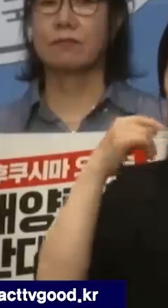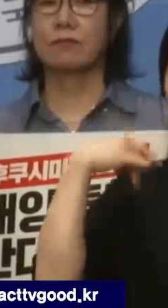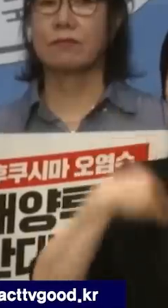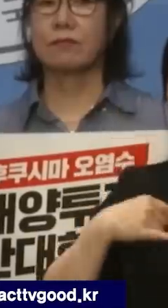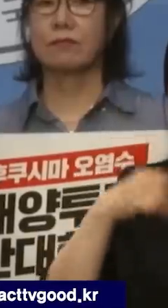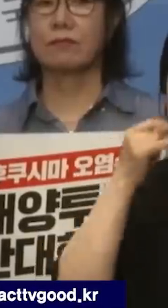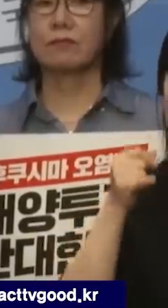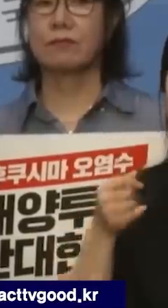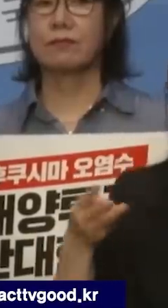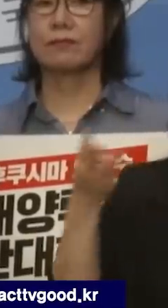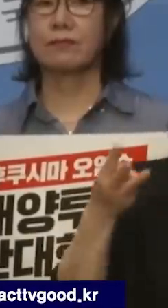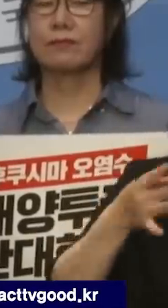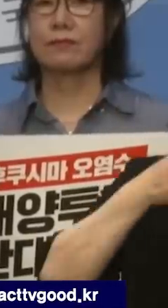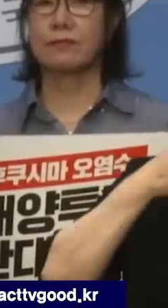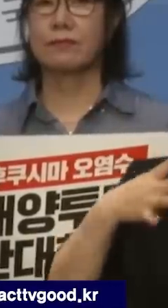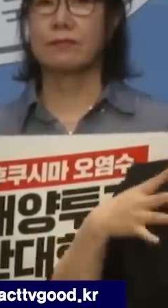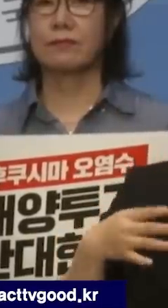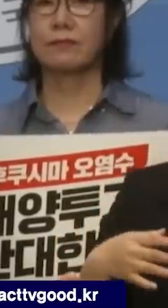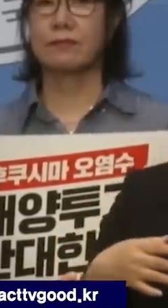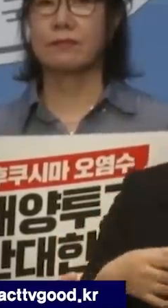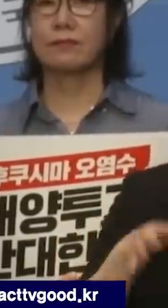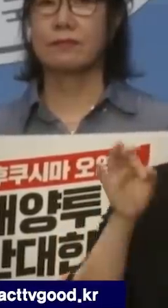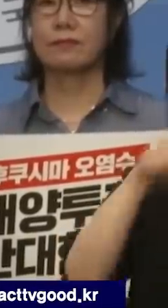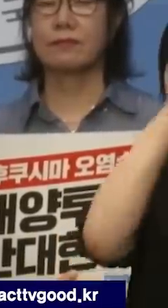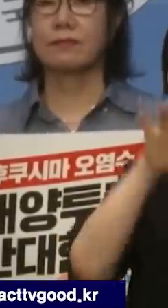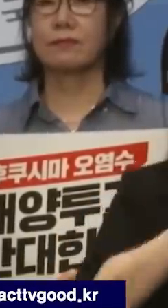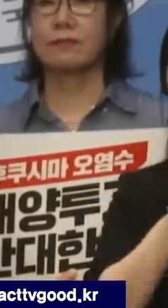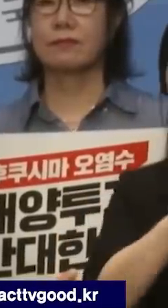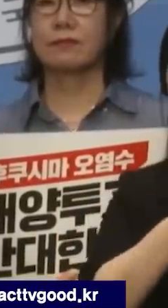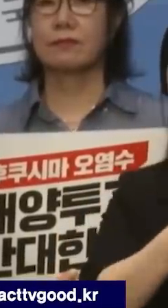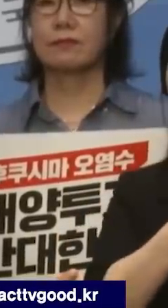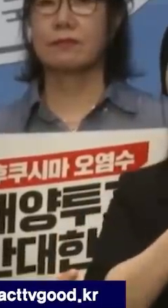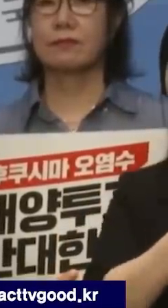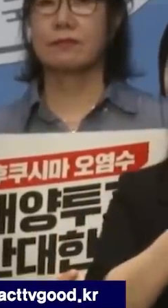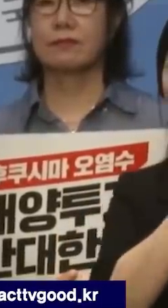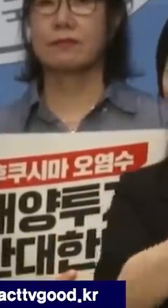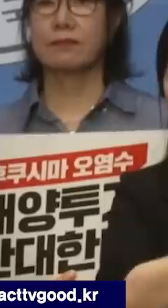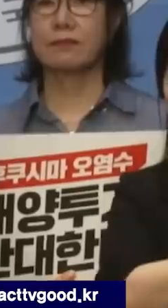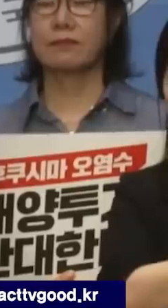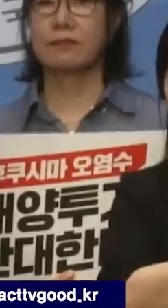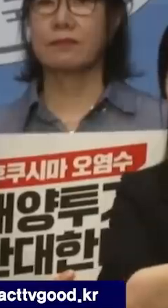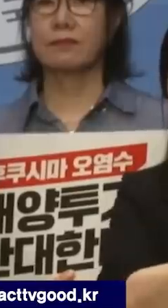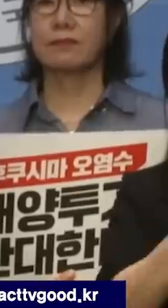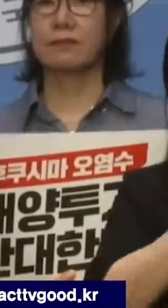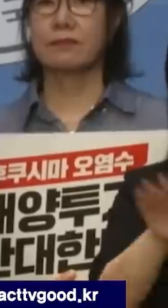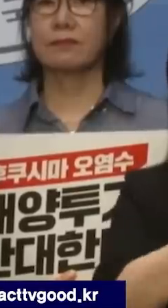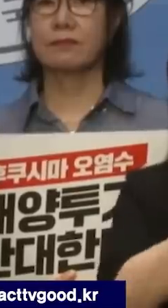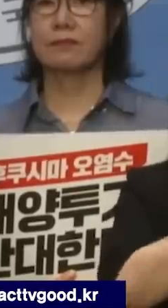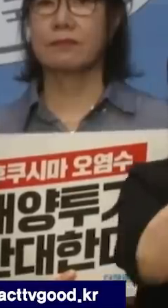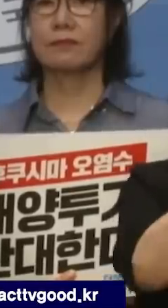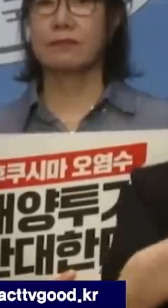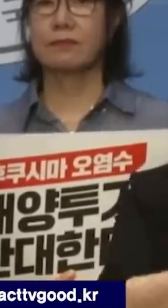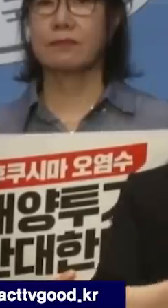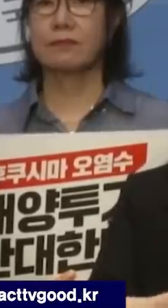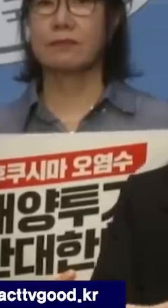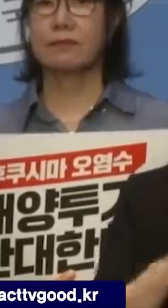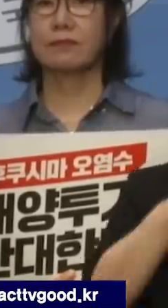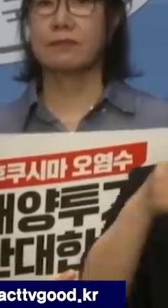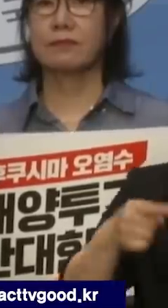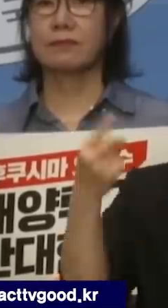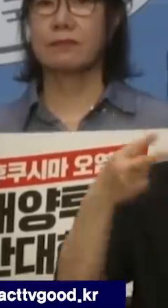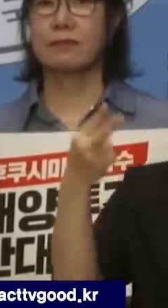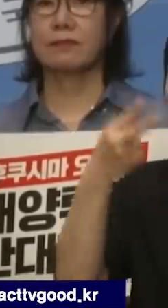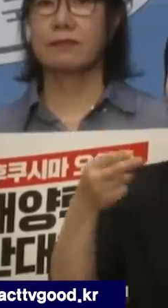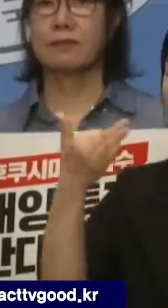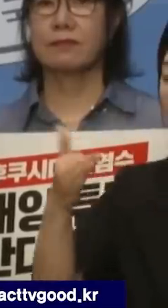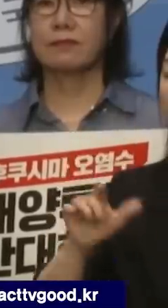일본 등에서 좌지우지하고 있습니다. IAEA 사무총장은 2009년부터 2019년까지